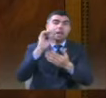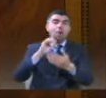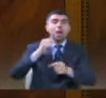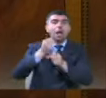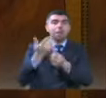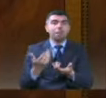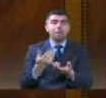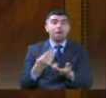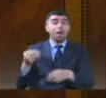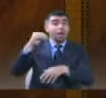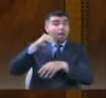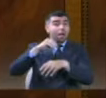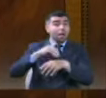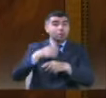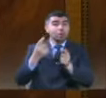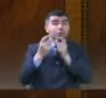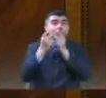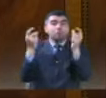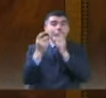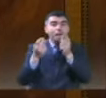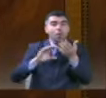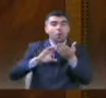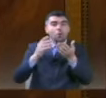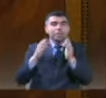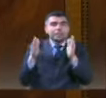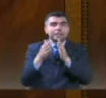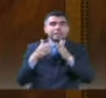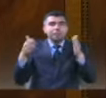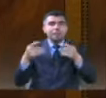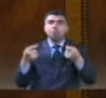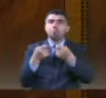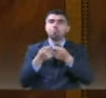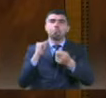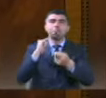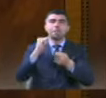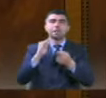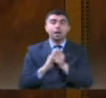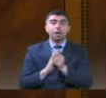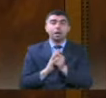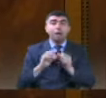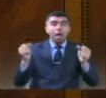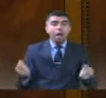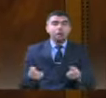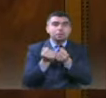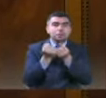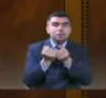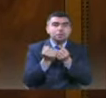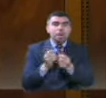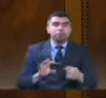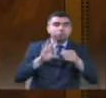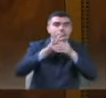بتحسين المناخ الداخلي للمقاولات المتوسطة والصغيرة بالأخص، والرقي بمستوى العلاقات